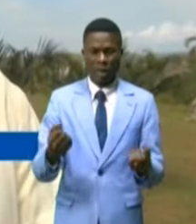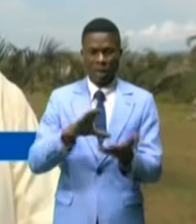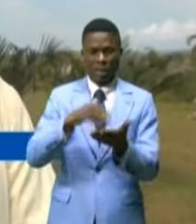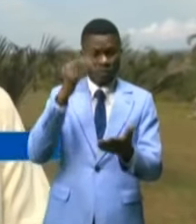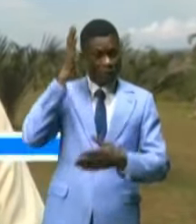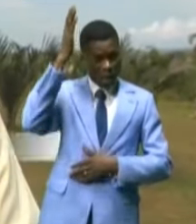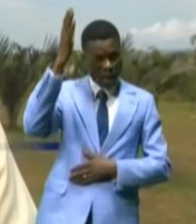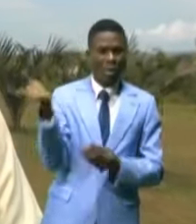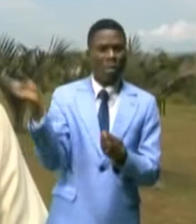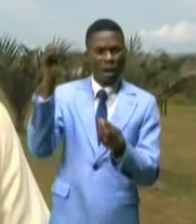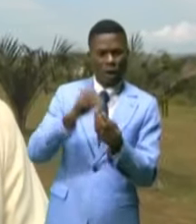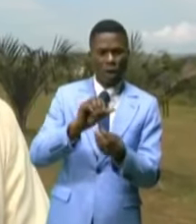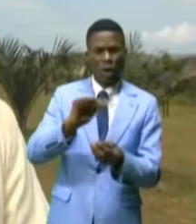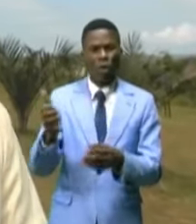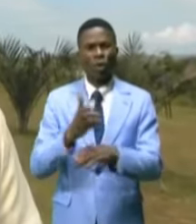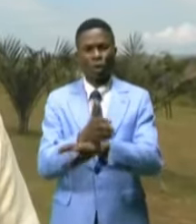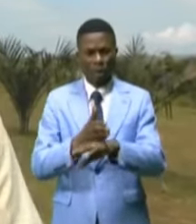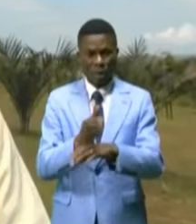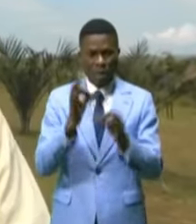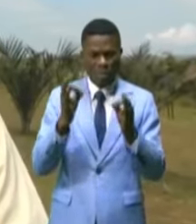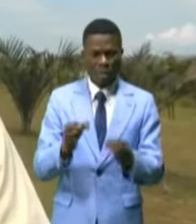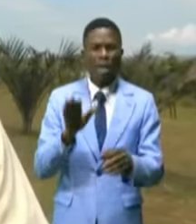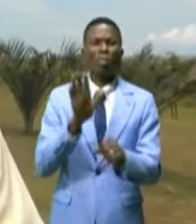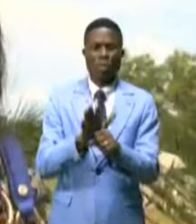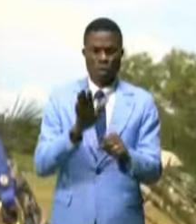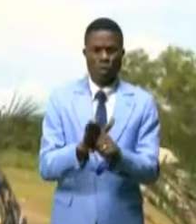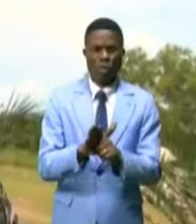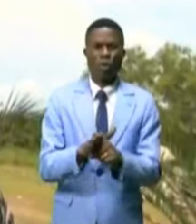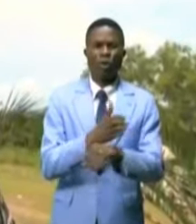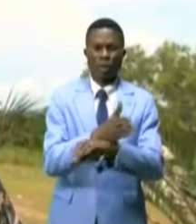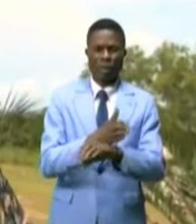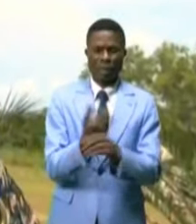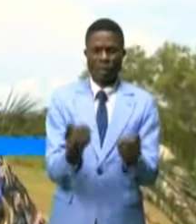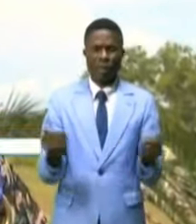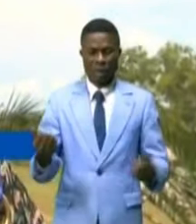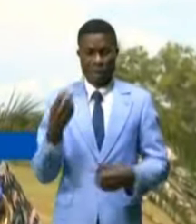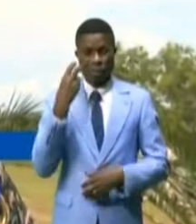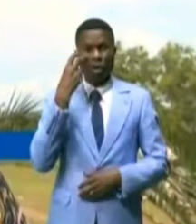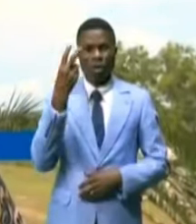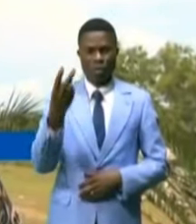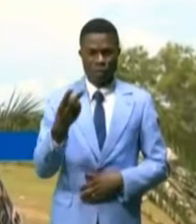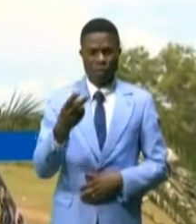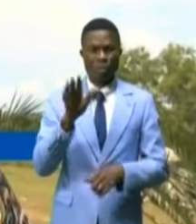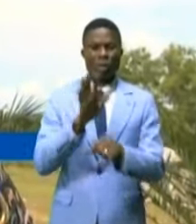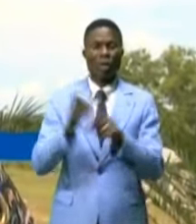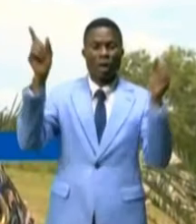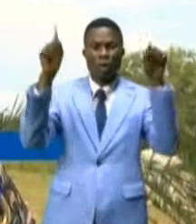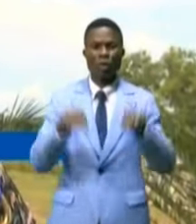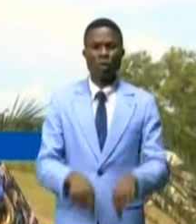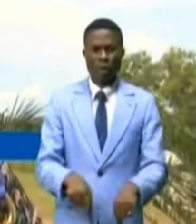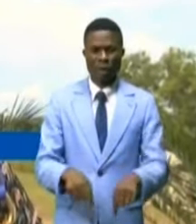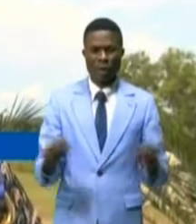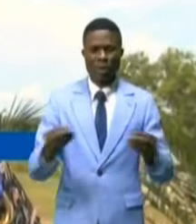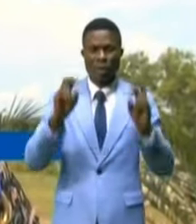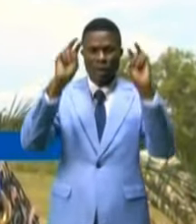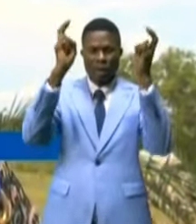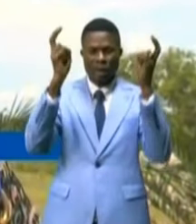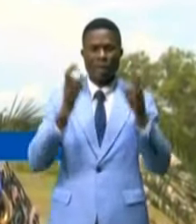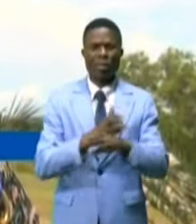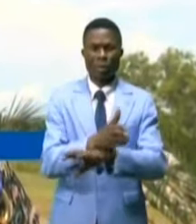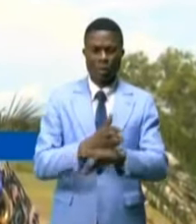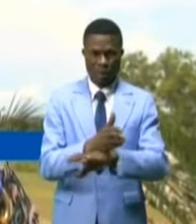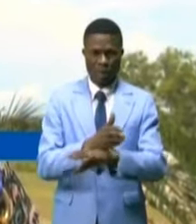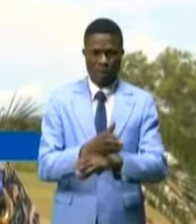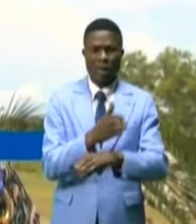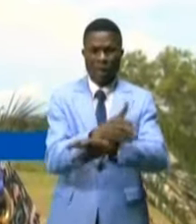vont ajouter d'autres espèces, mais c'est déjà suffisant. Si nous sommes venus ici, c'est beaucoup plus par rapport au thème des animaux.